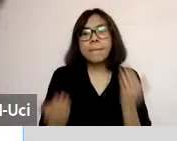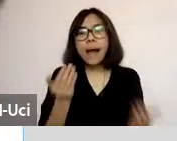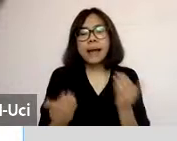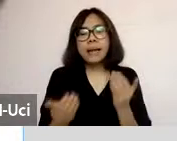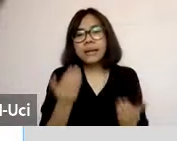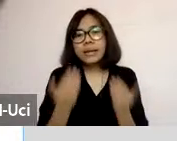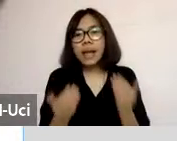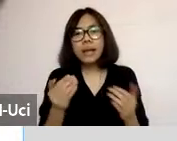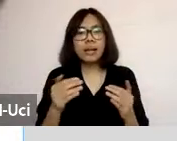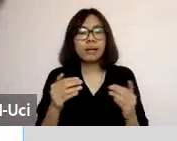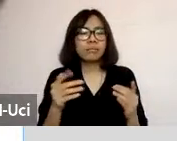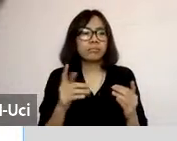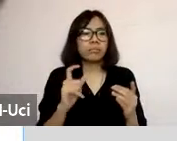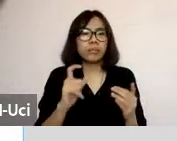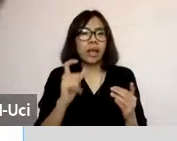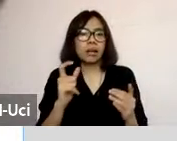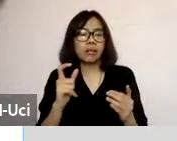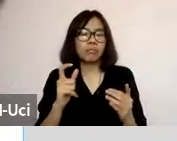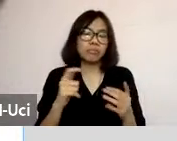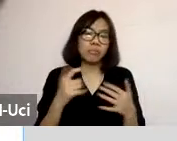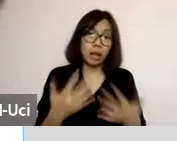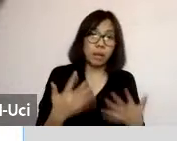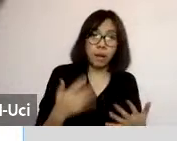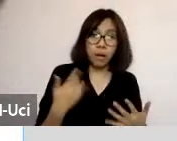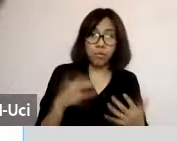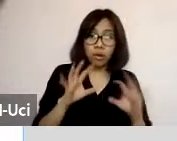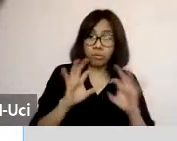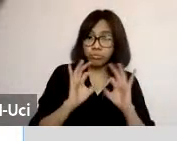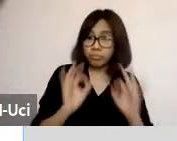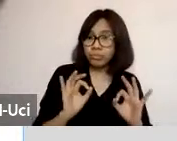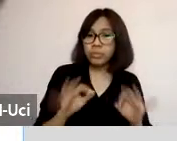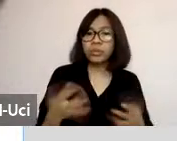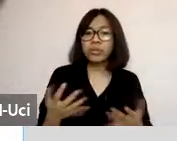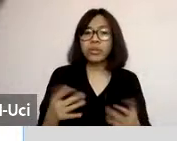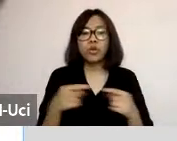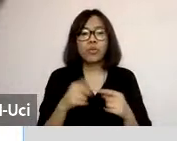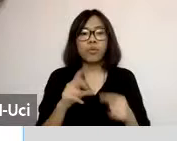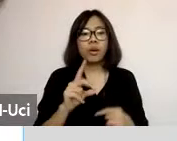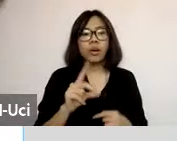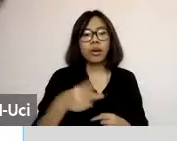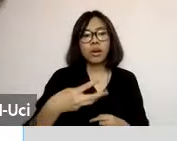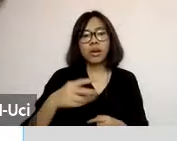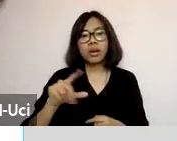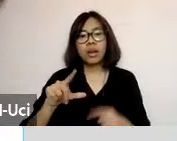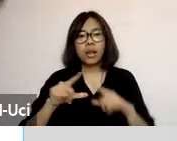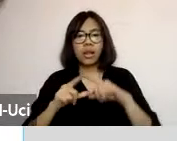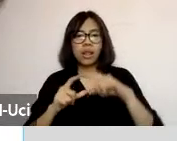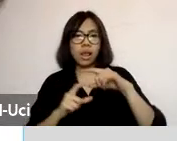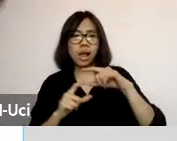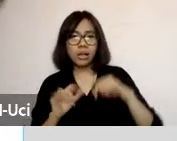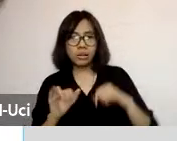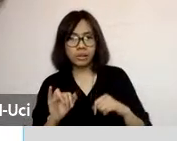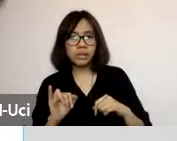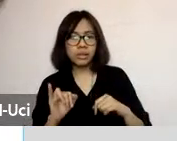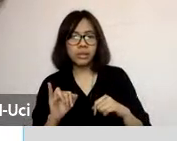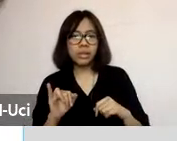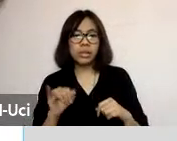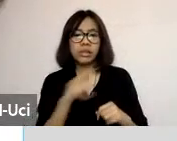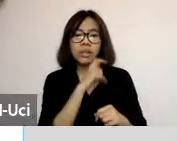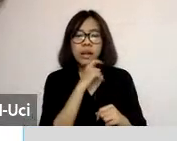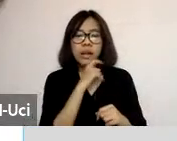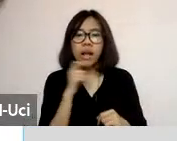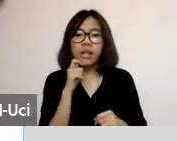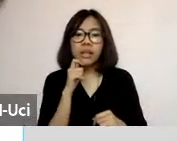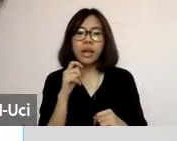membuat eksekusi nah Redi kemudian dewasa relasi yang bicara racikan kita sudah melihat bahwa ternyata relasinya